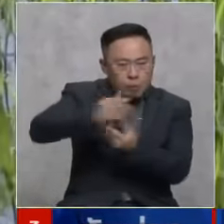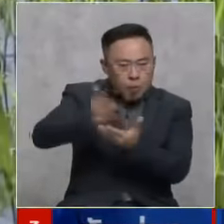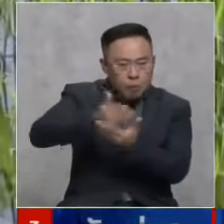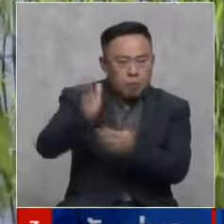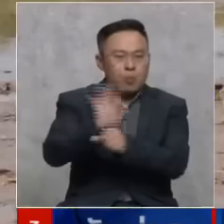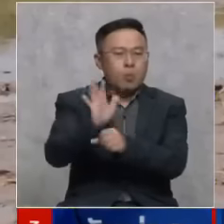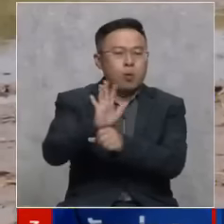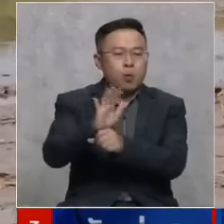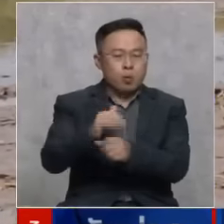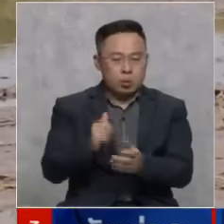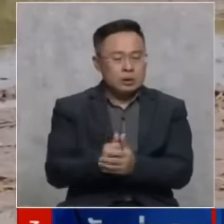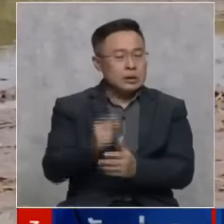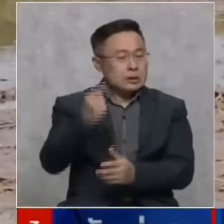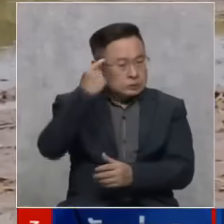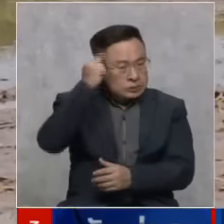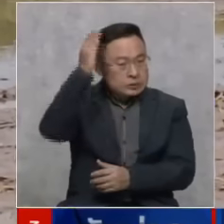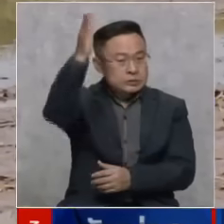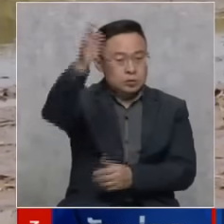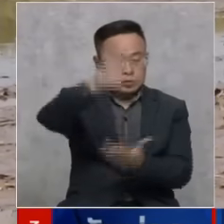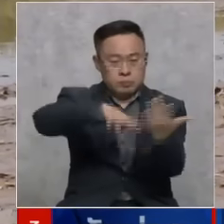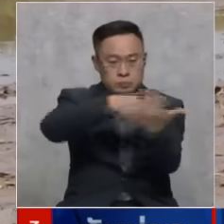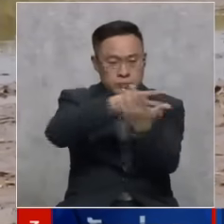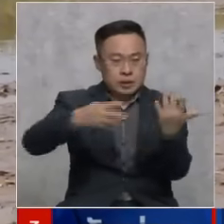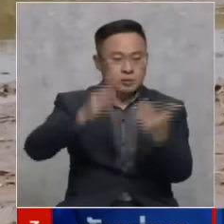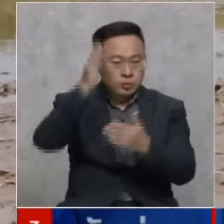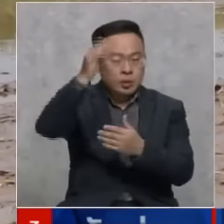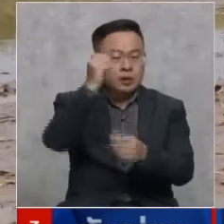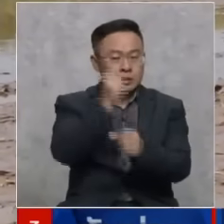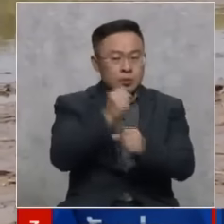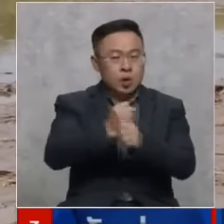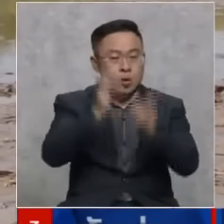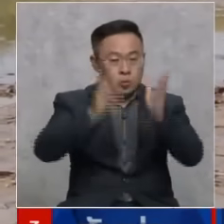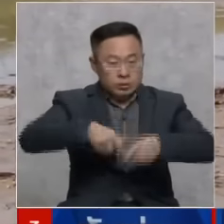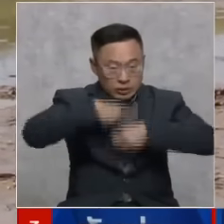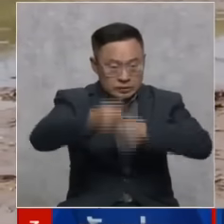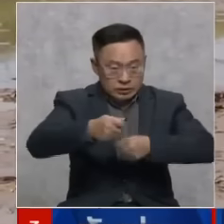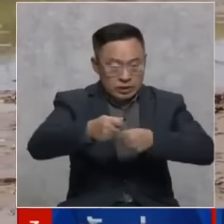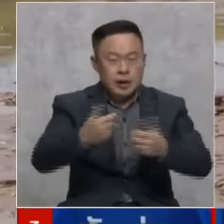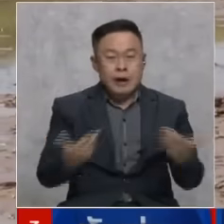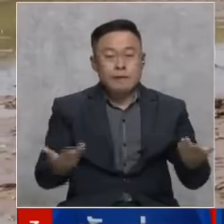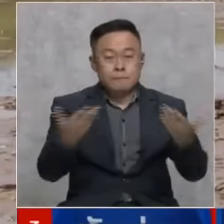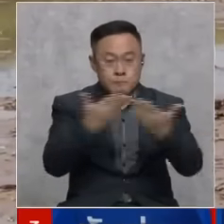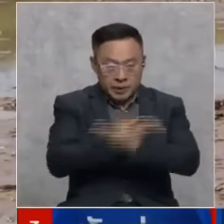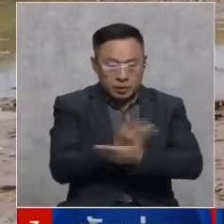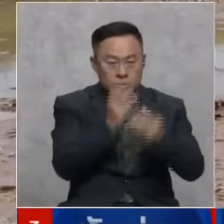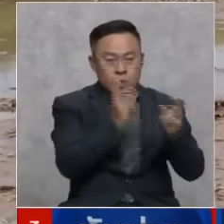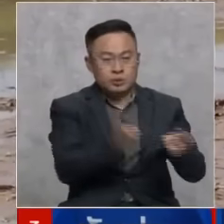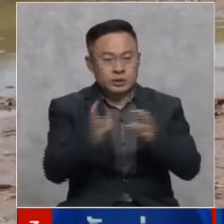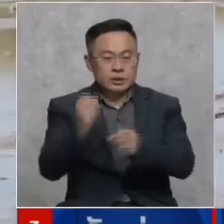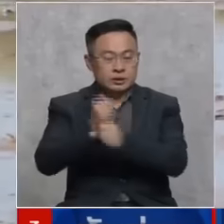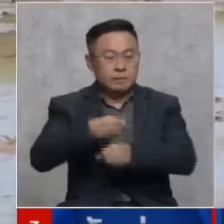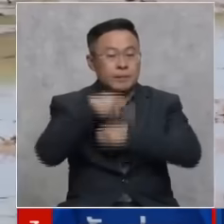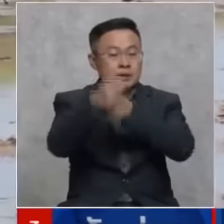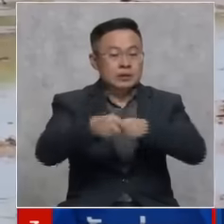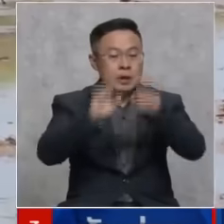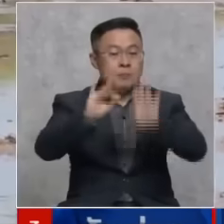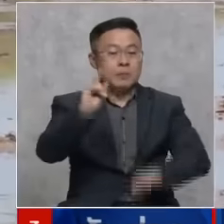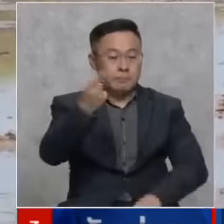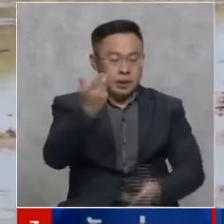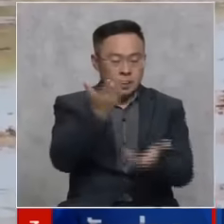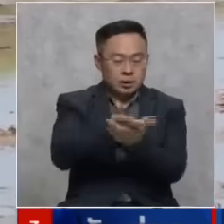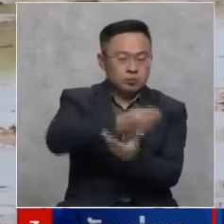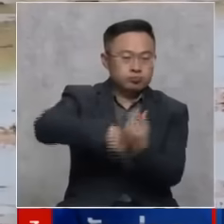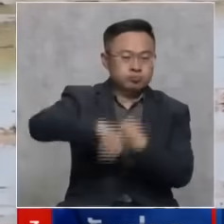ระยะยาวรัฐบาลต้องสร้างเงื่อนไขเพื่อให้เกษตรกรมีแรงจูงใจในการปรับรูปแบบการผลิตใหม่เพื่อให้เกิดรายได้ที่มั่น